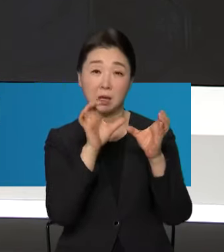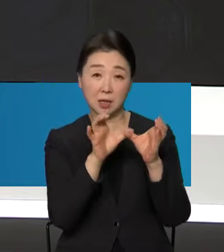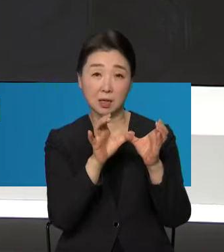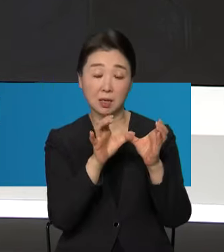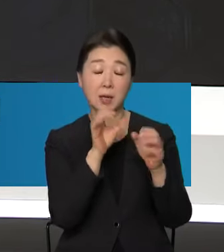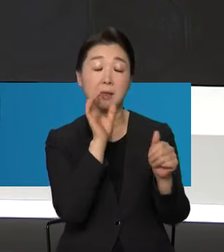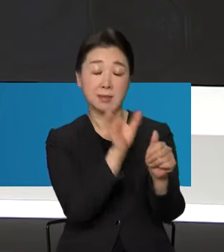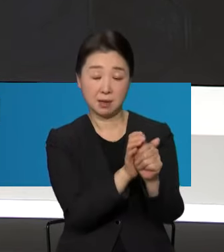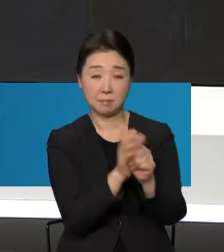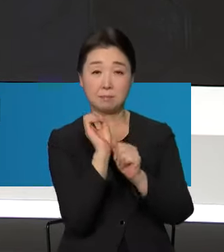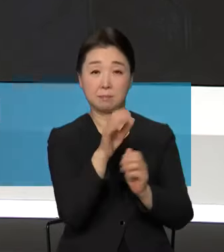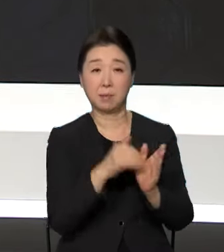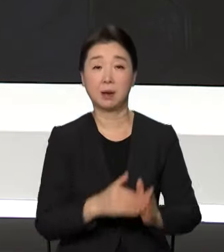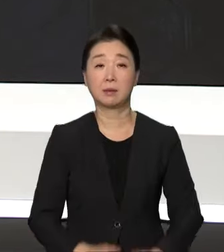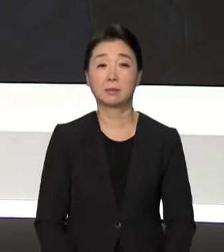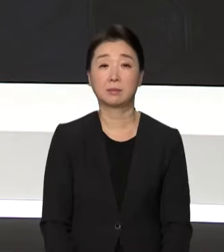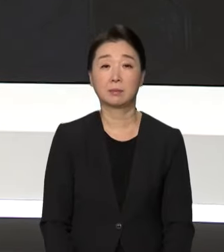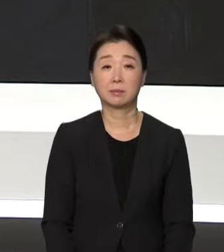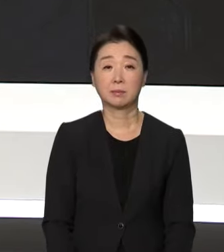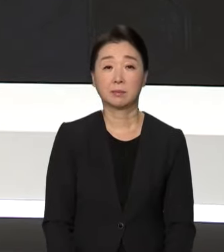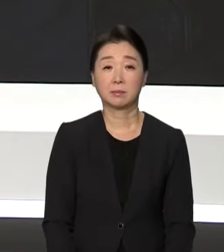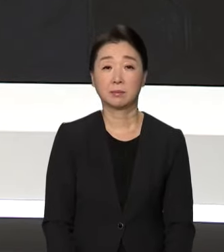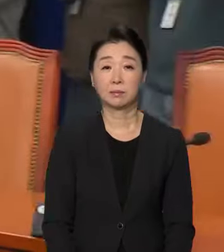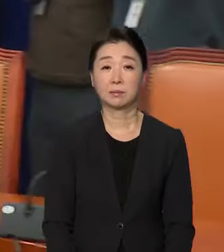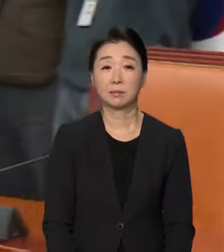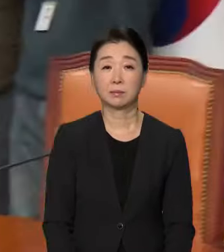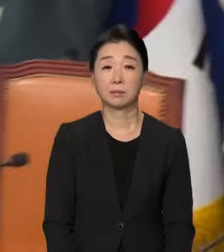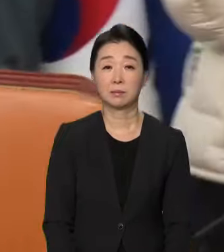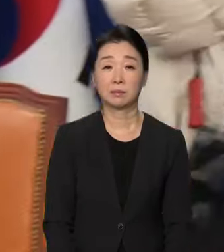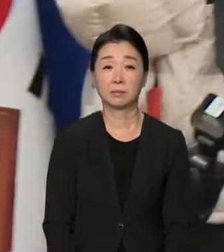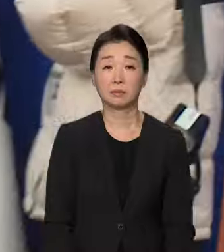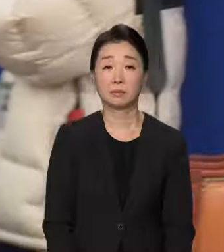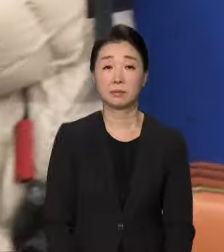민주당의 책임이라고 말했습니다. 이재승 기자입니다.